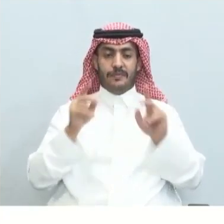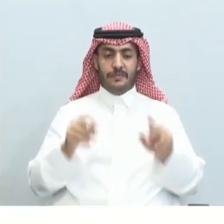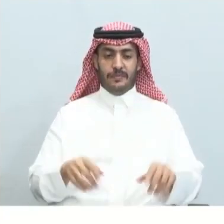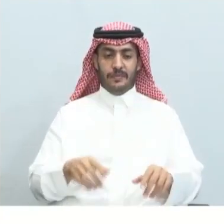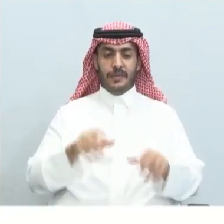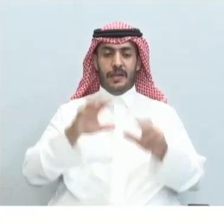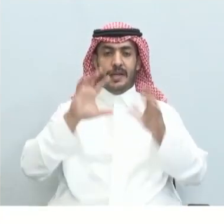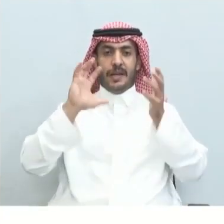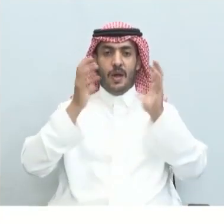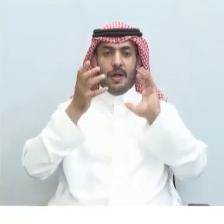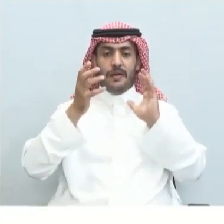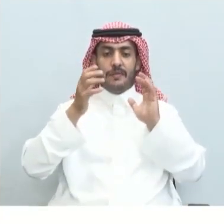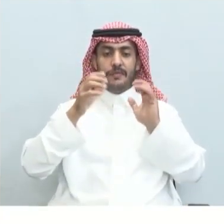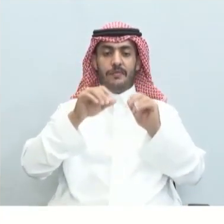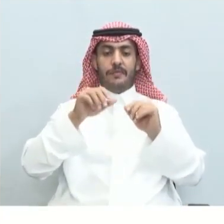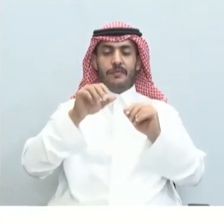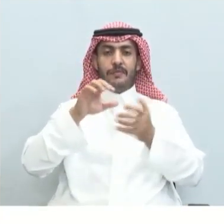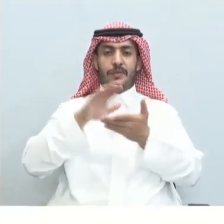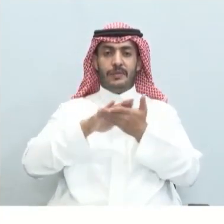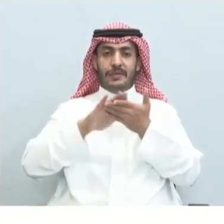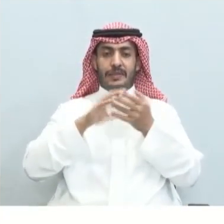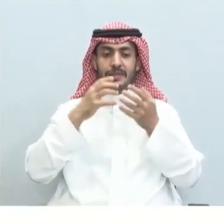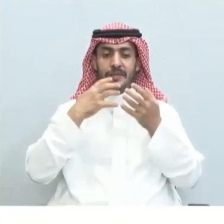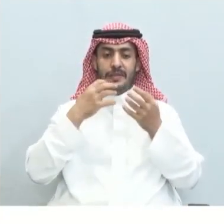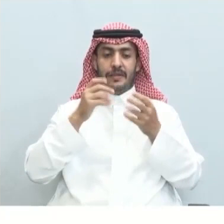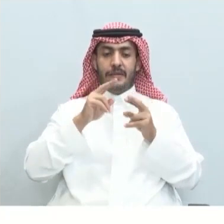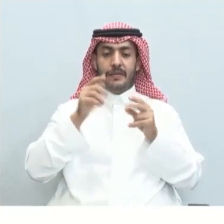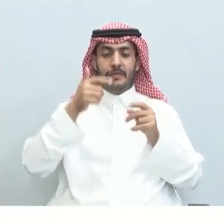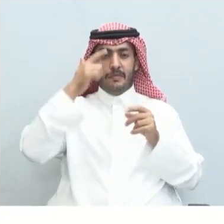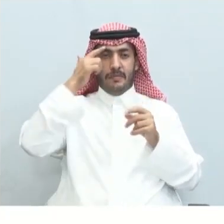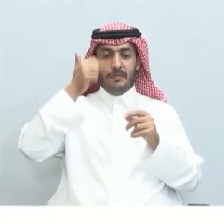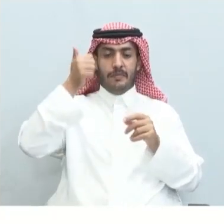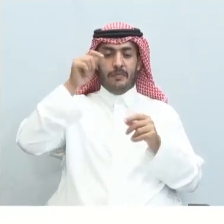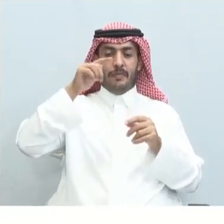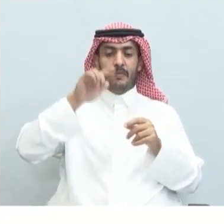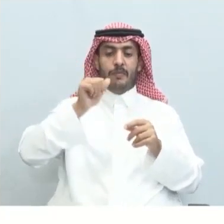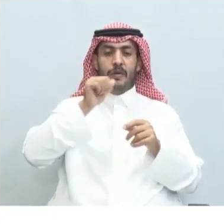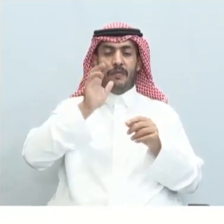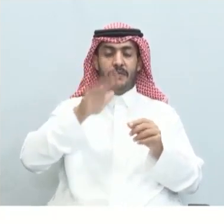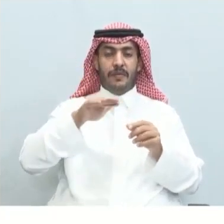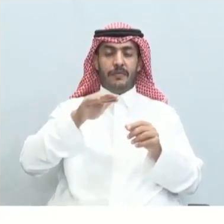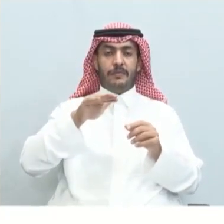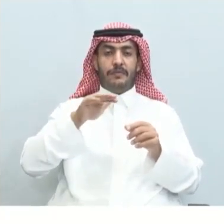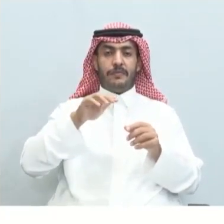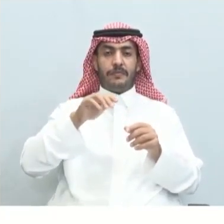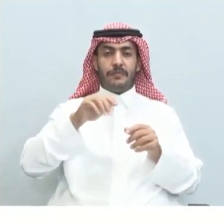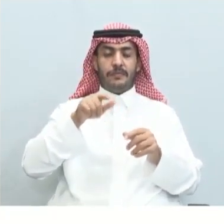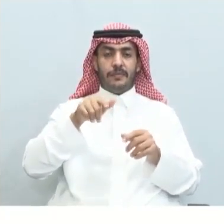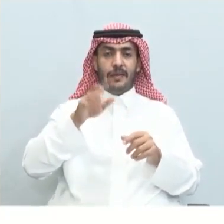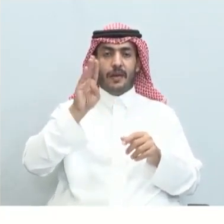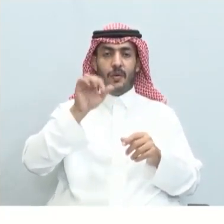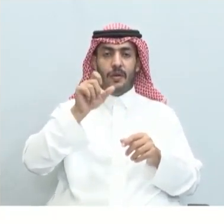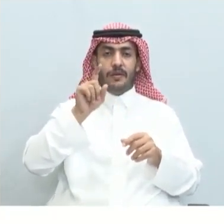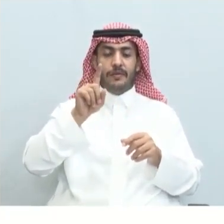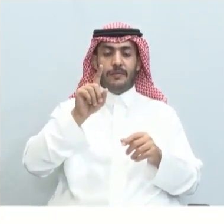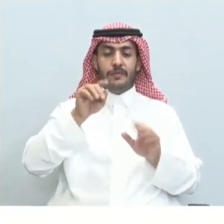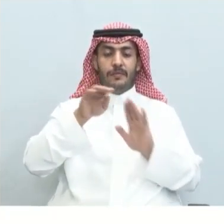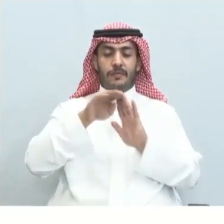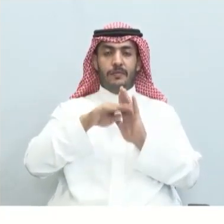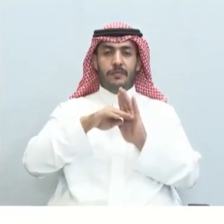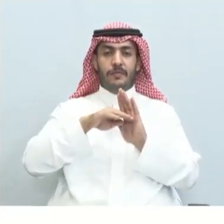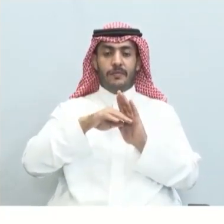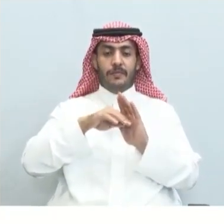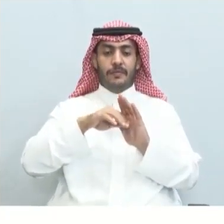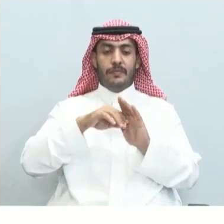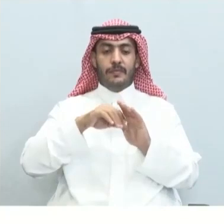الكواكب التضاريس احتمال وجود الماء فيها في هذه الكواكب وايضا